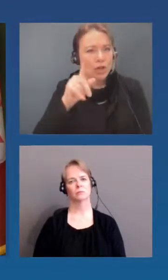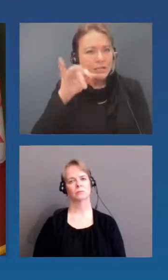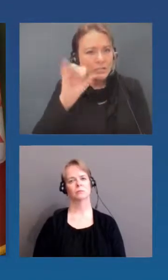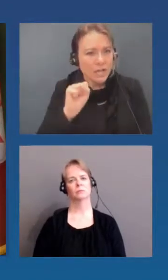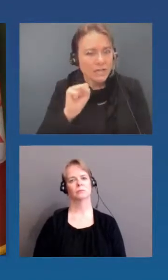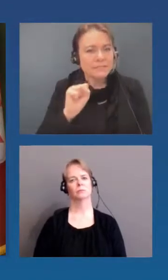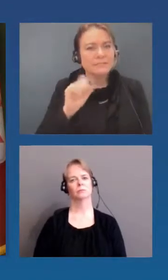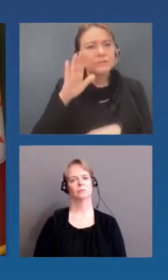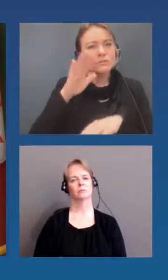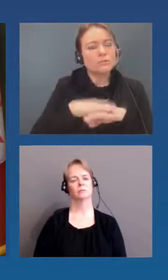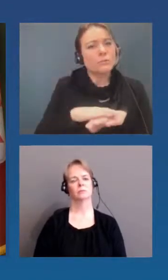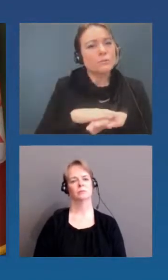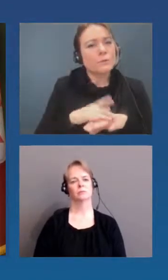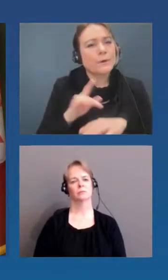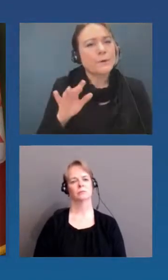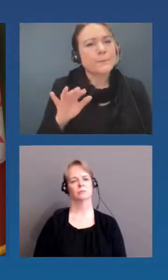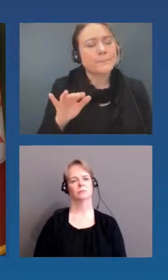concernant